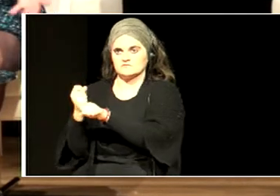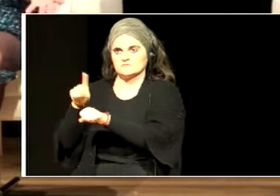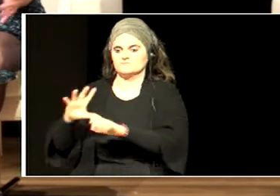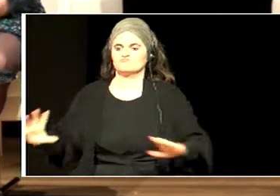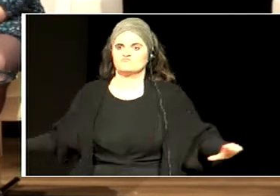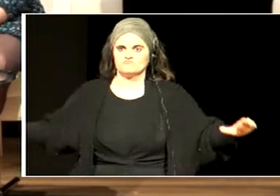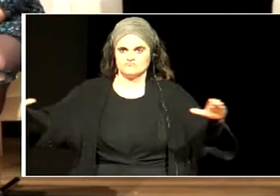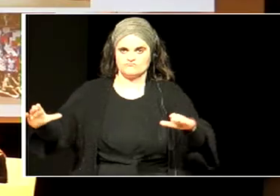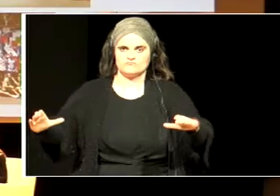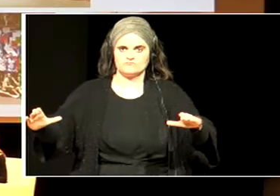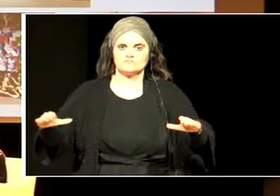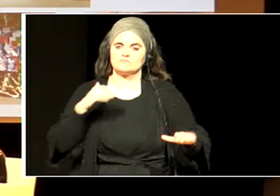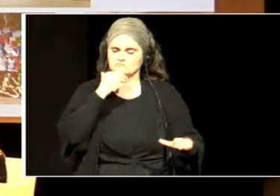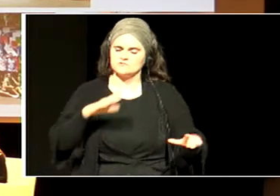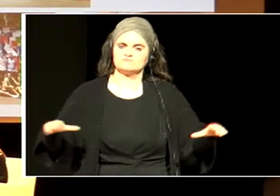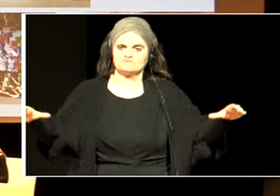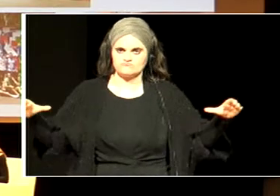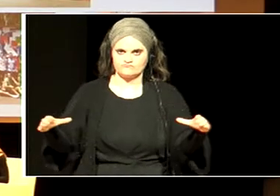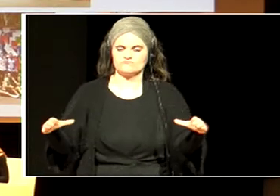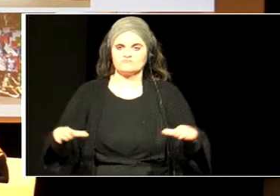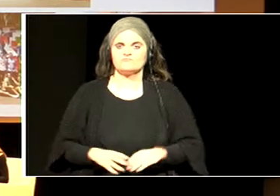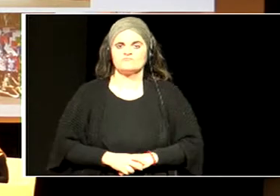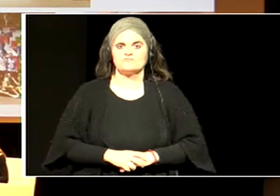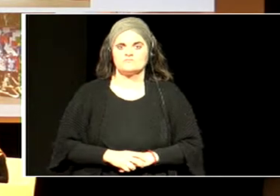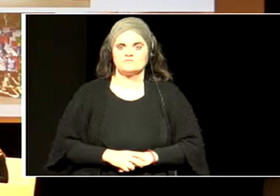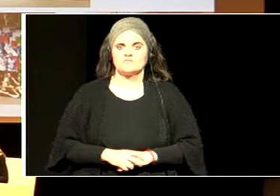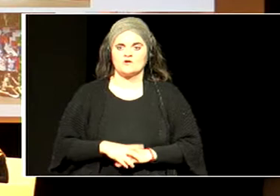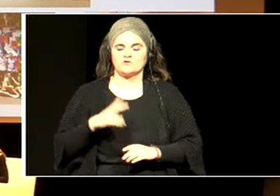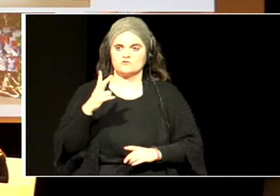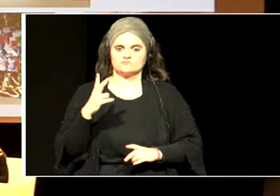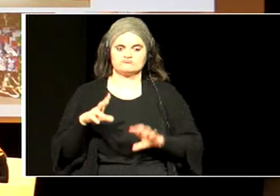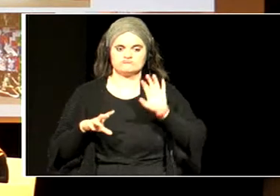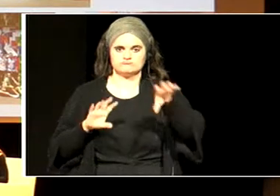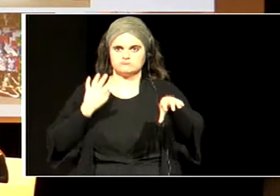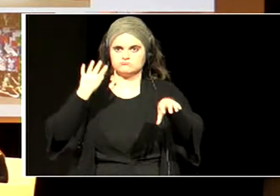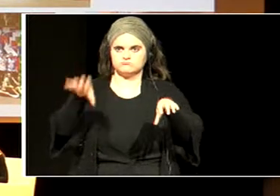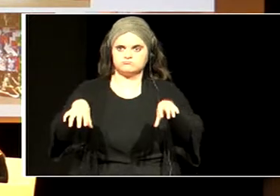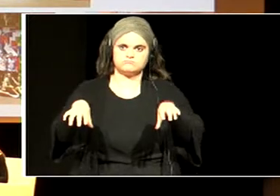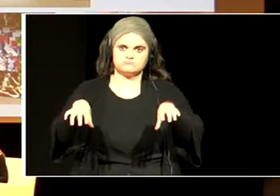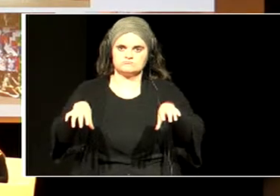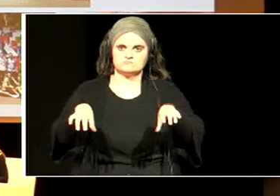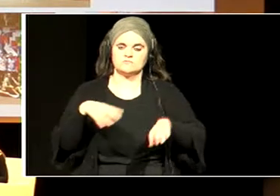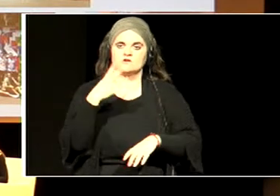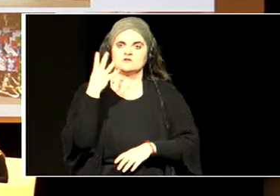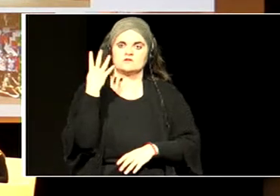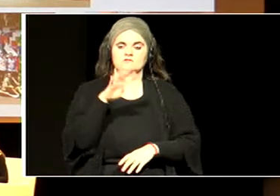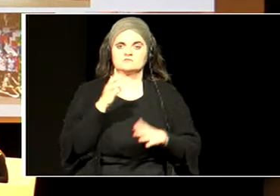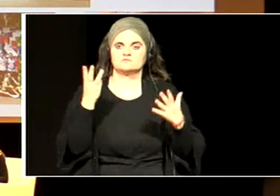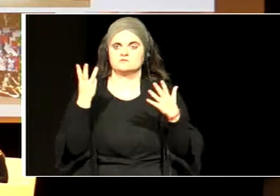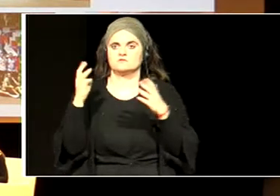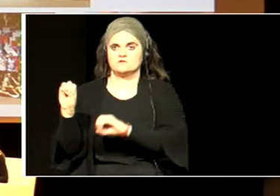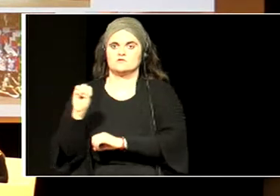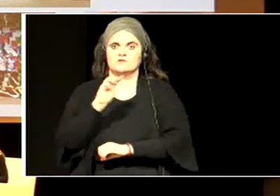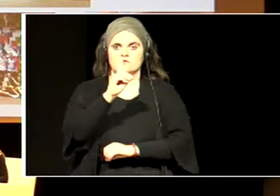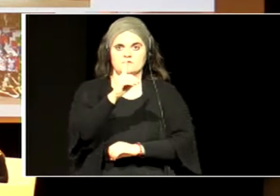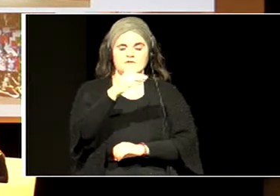tamaina importanteko izango nuke. Bai, bi eraikuntzetan gaude banatuta. 480 ikasle inguru daude DBH-en